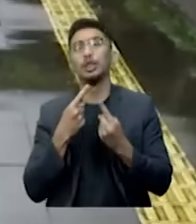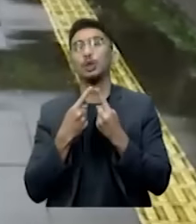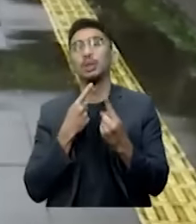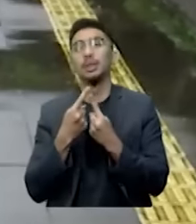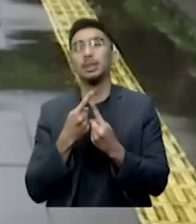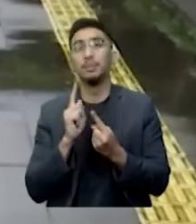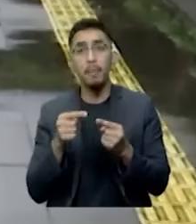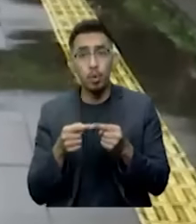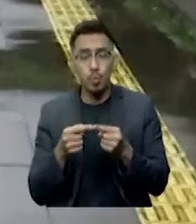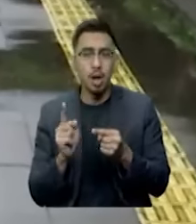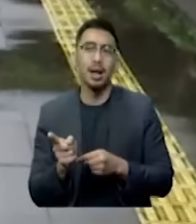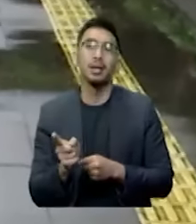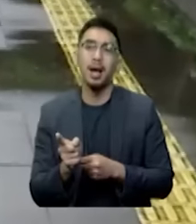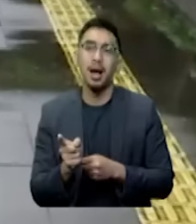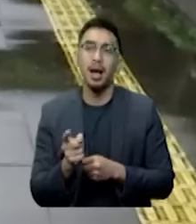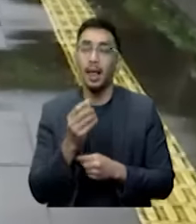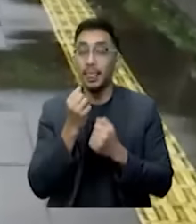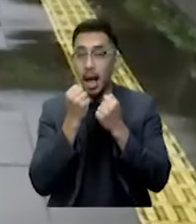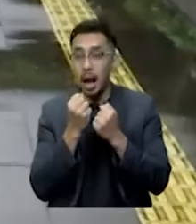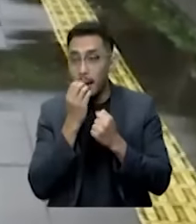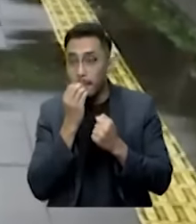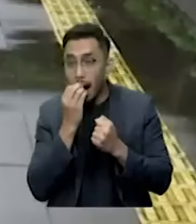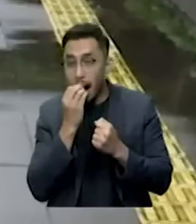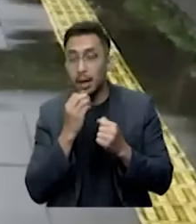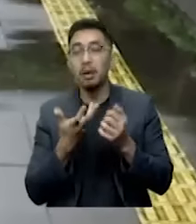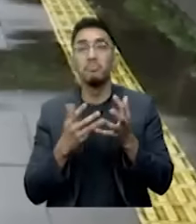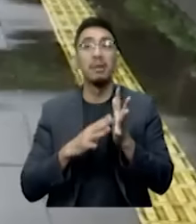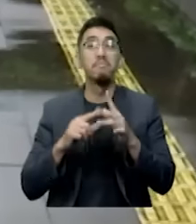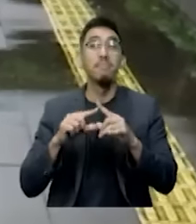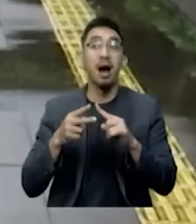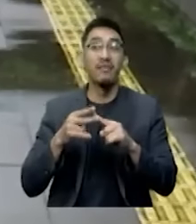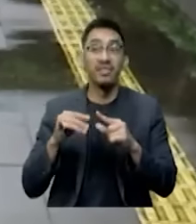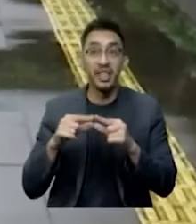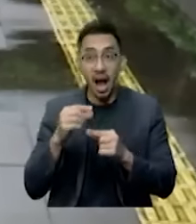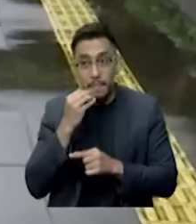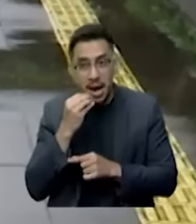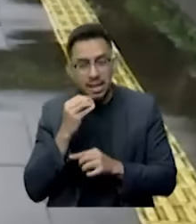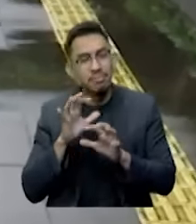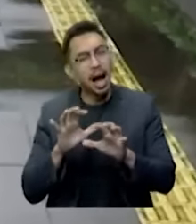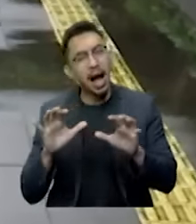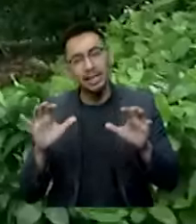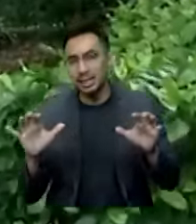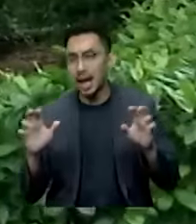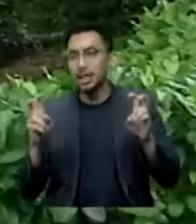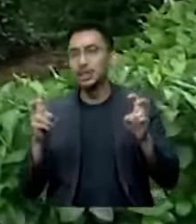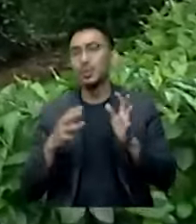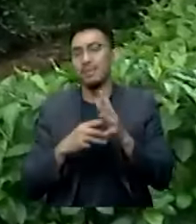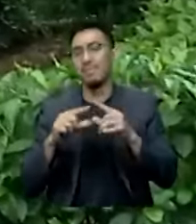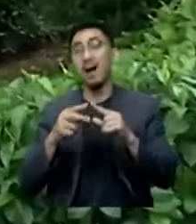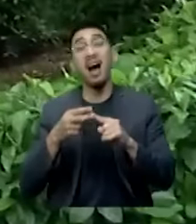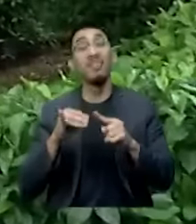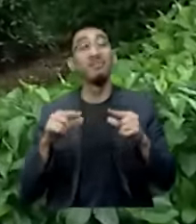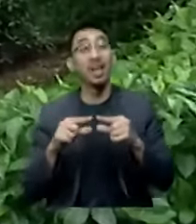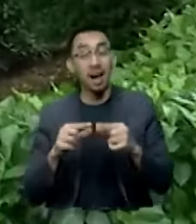bagaimana mafia-mafia pangan lah seperti yang kita tahu ketahui bersama kan belakangan ini ada isu-isu mafia pangan seperti itu sih. Kalau